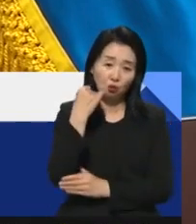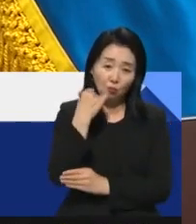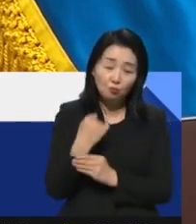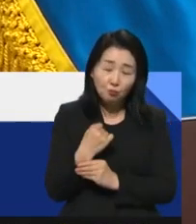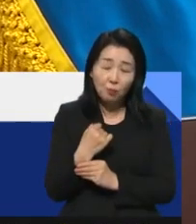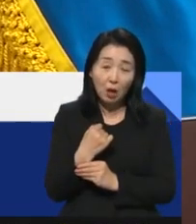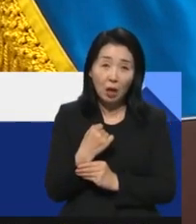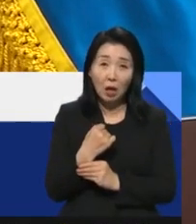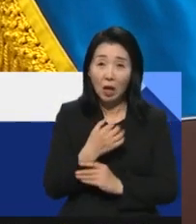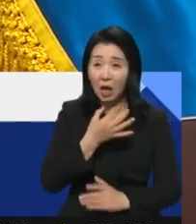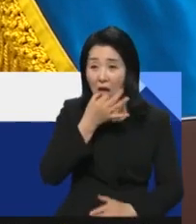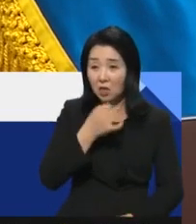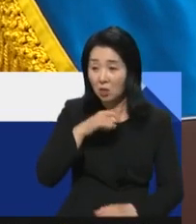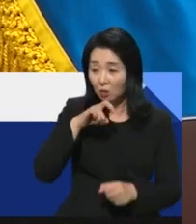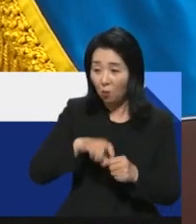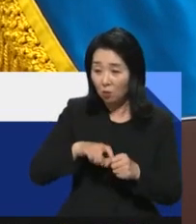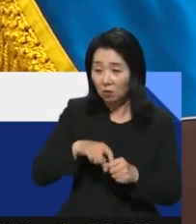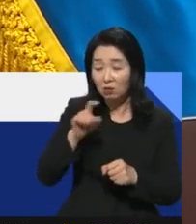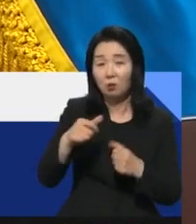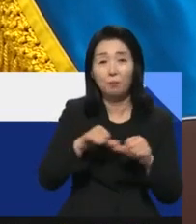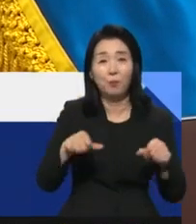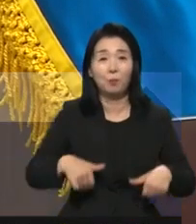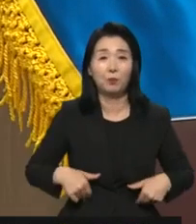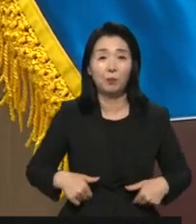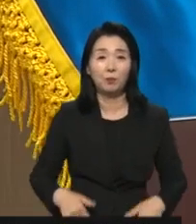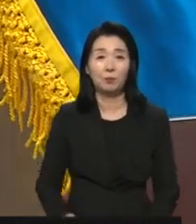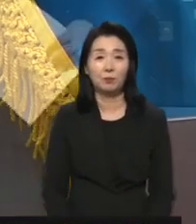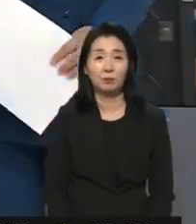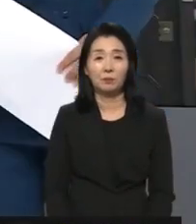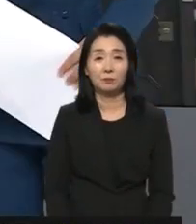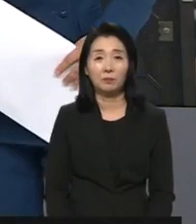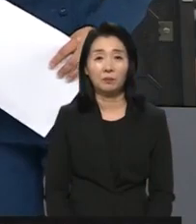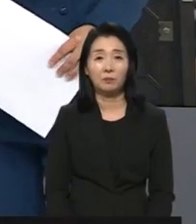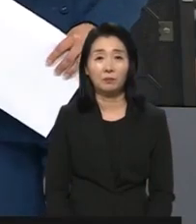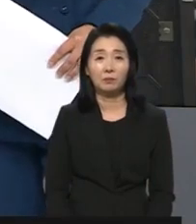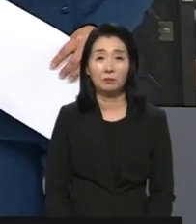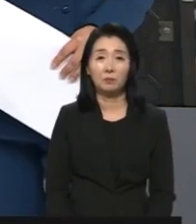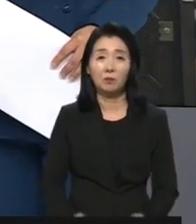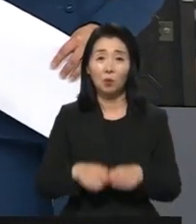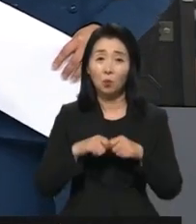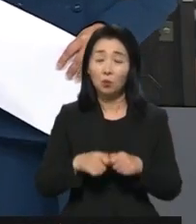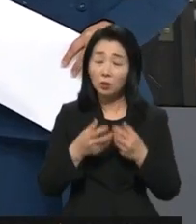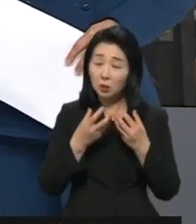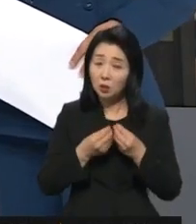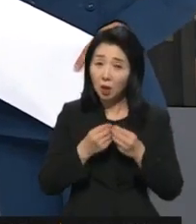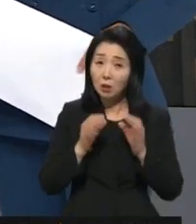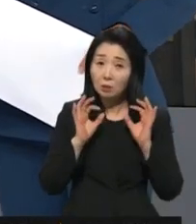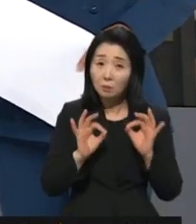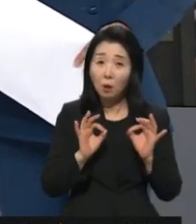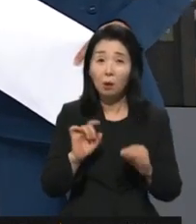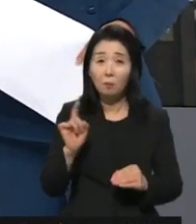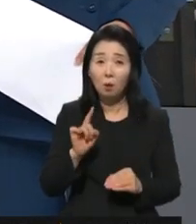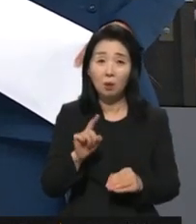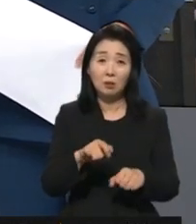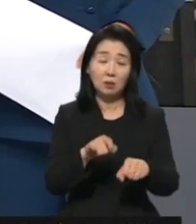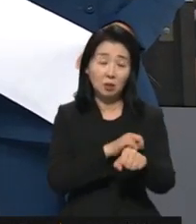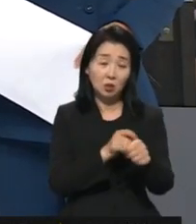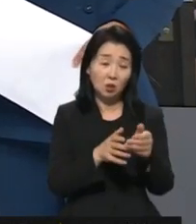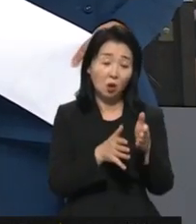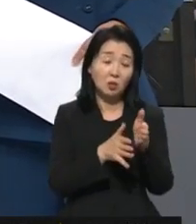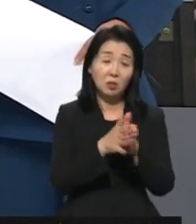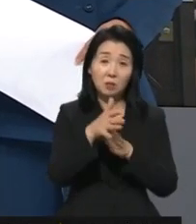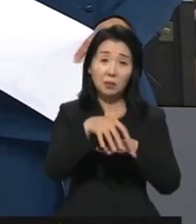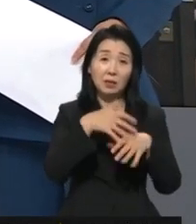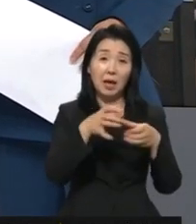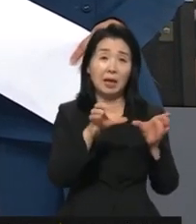카르텔은 반드시 부수어야 합니다. 그런데 구체적인 예를 드는 걸 보면요. 특정 시민단체가